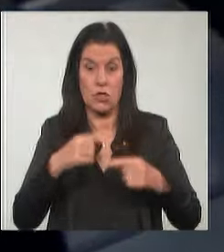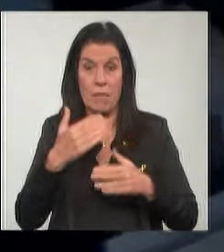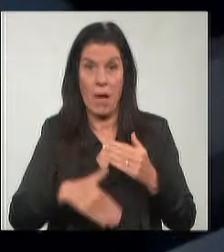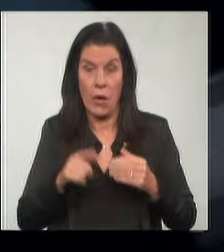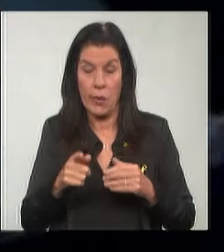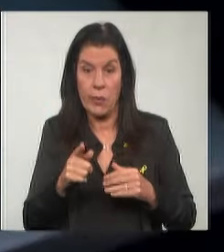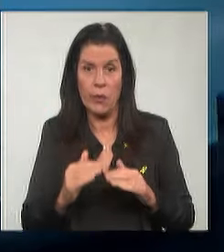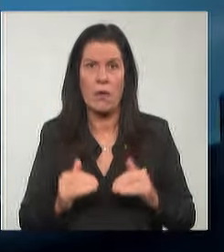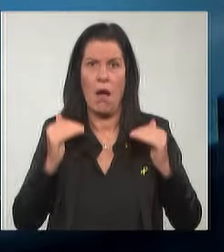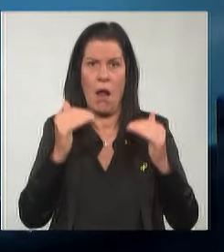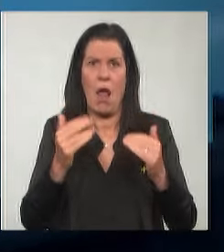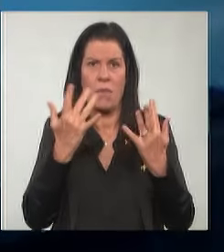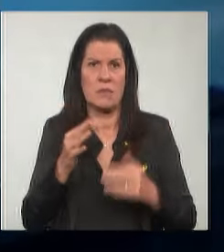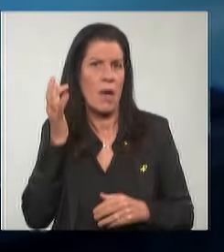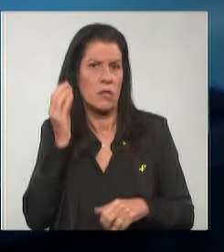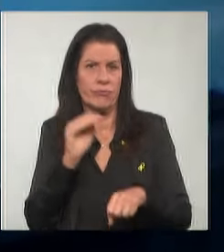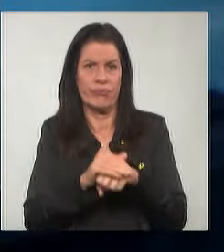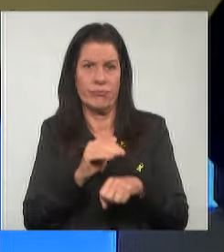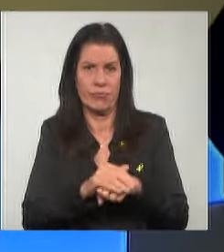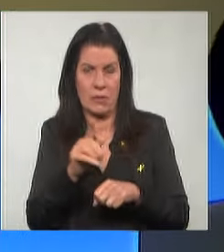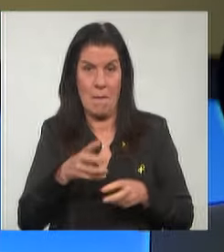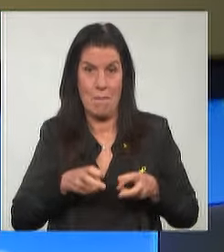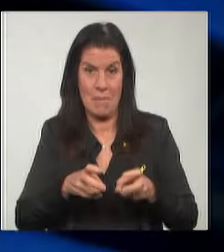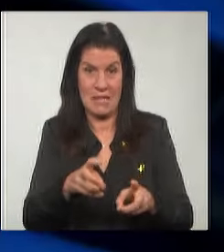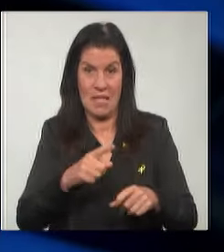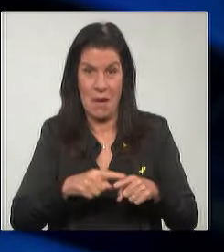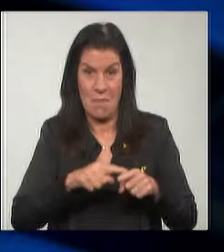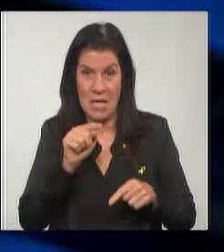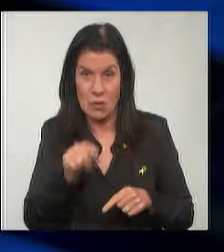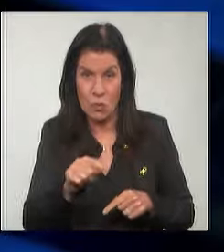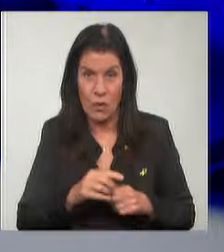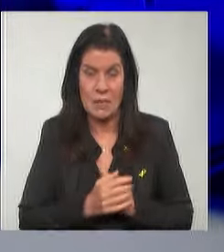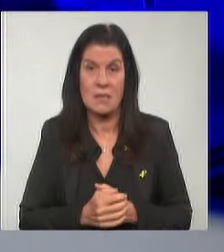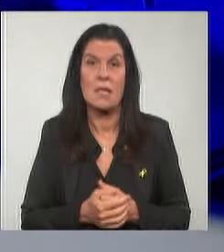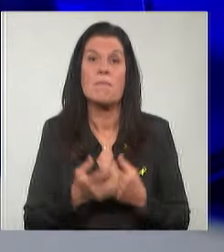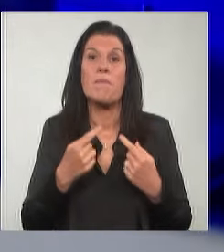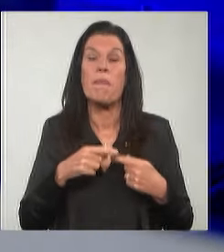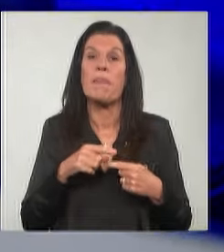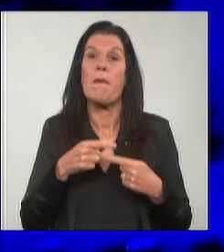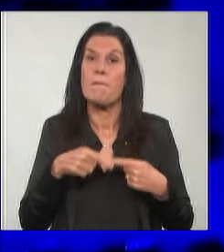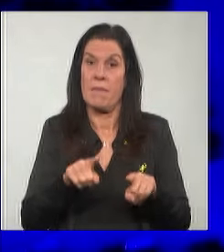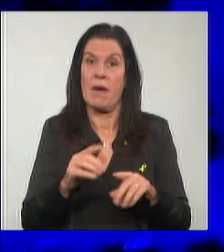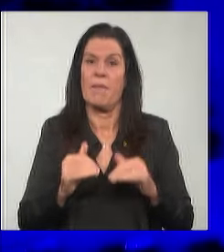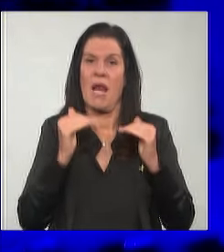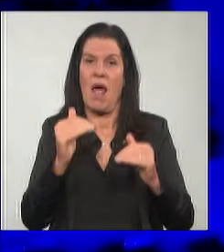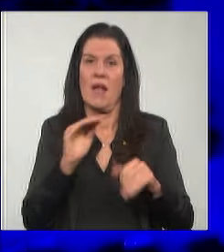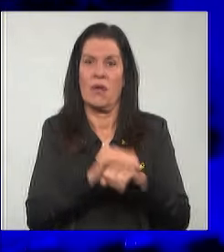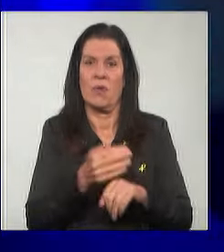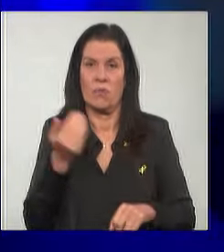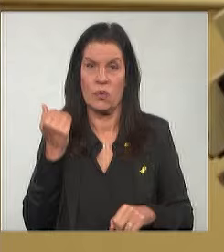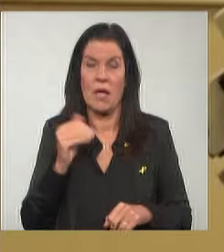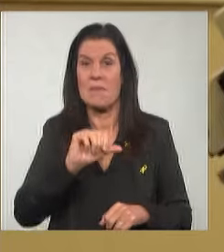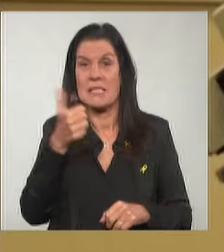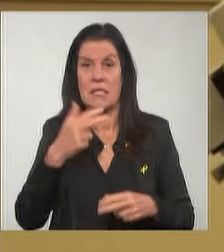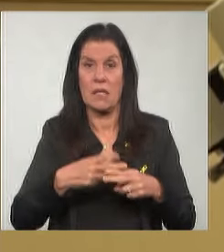סרטני בצוואר הרחם בישראל, במקביל לעלייה בביצוע בדיקות לגילוי מוקדם. שיא התחלואה נרשם בגילים 30 עד